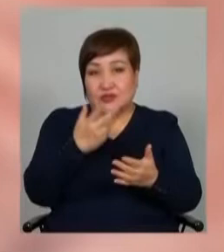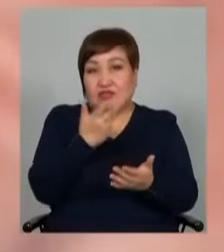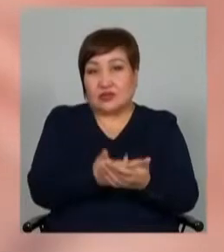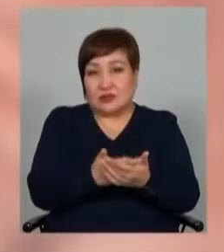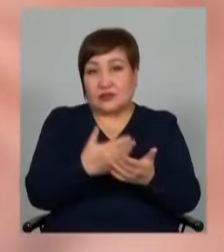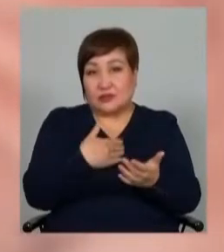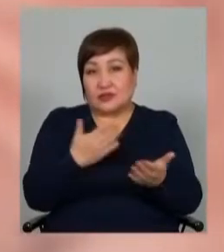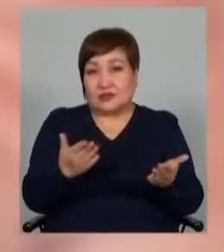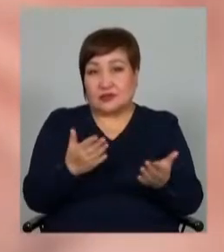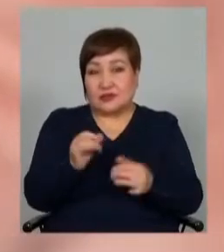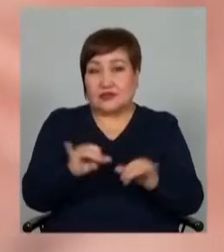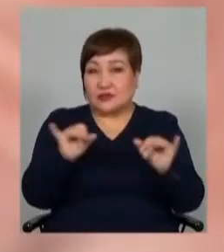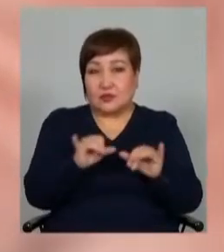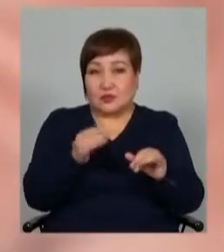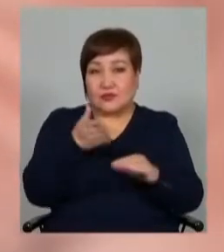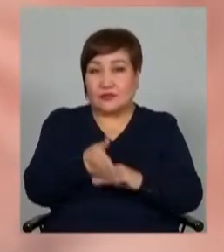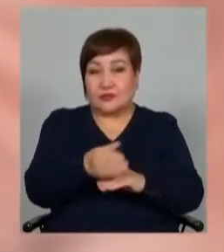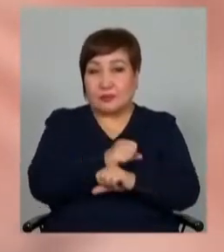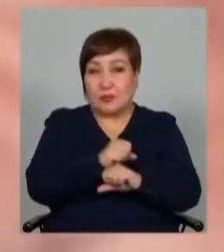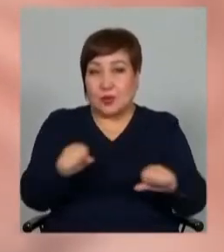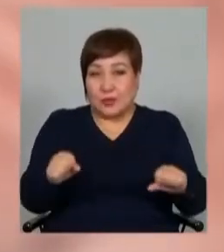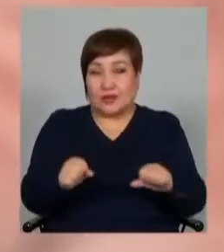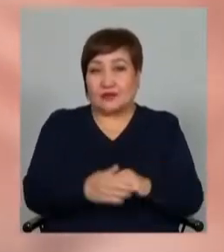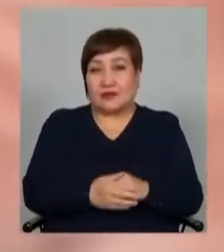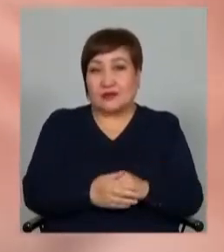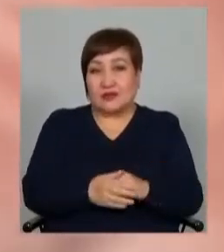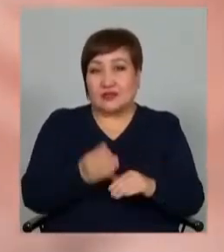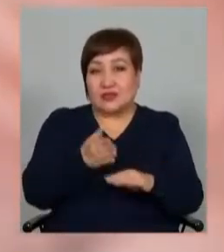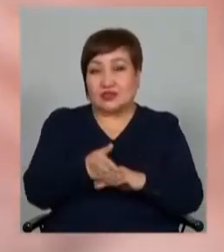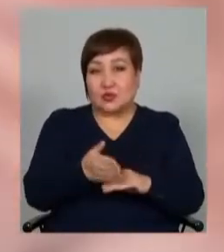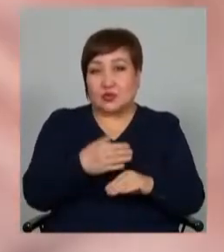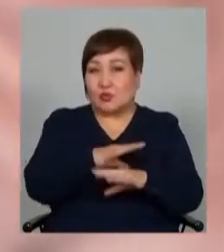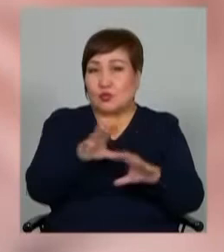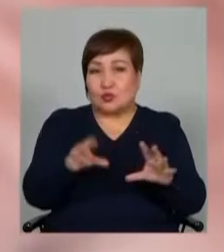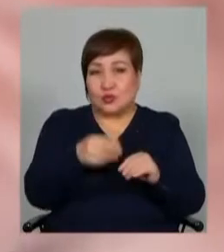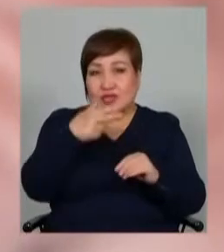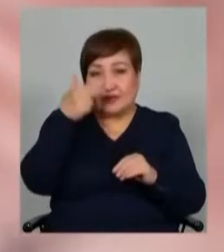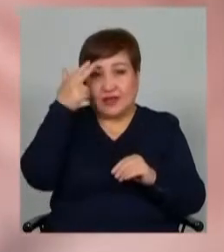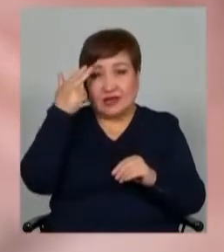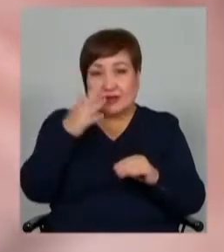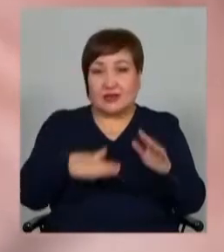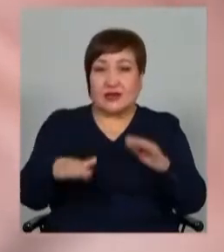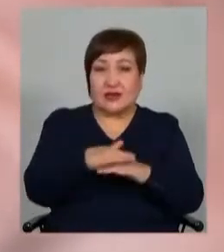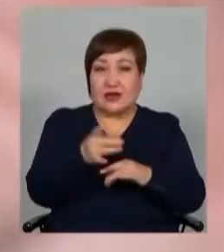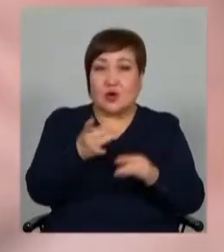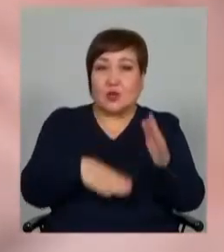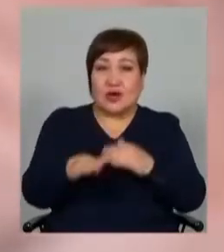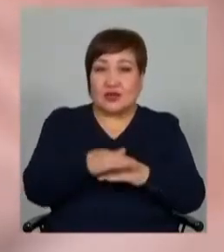де осы Италия, бүкіл Италия аумағын алған